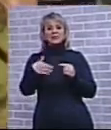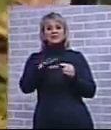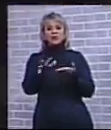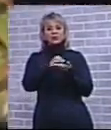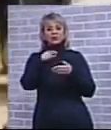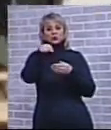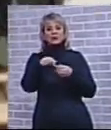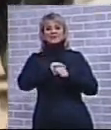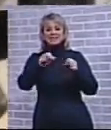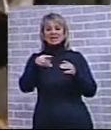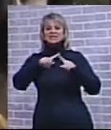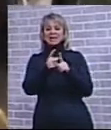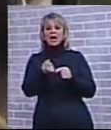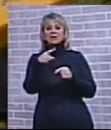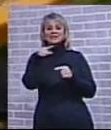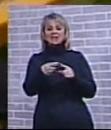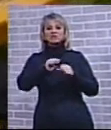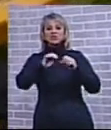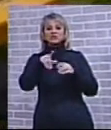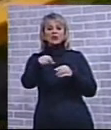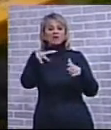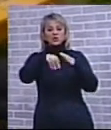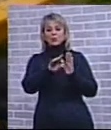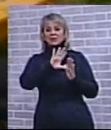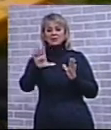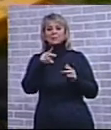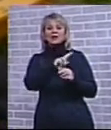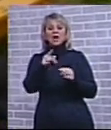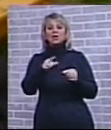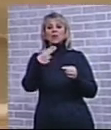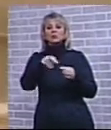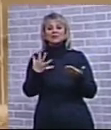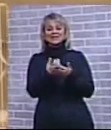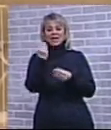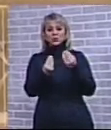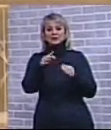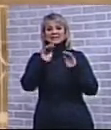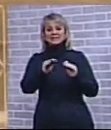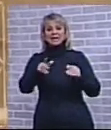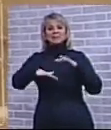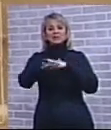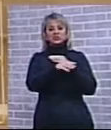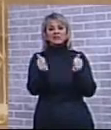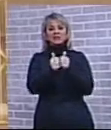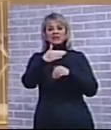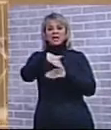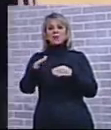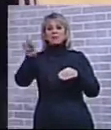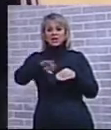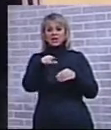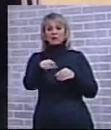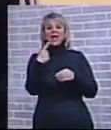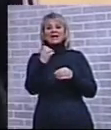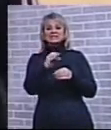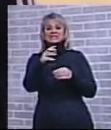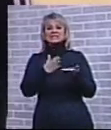Уничтожили взрывотехники. Оказалось, взрывчатки в нем не было, как и в игрушке, найденной на детской площадке во дворе на Береговой. Один